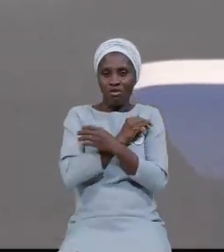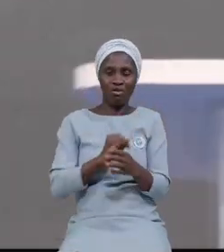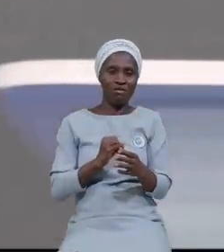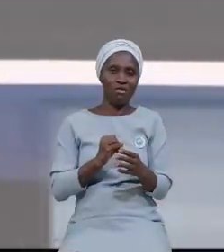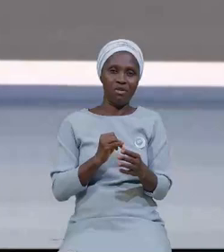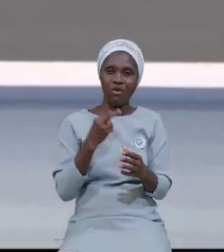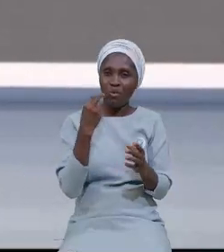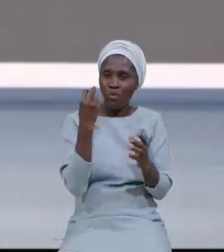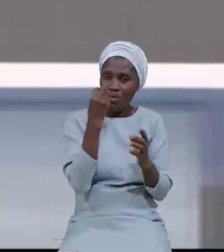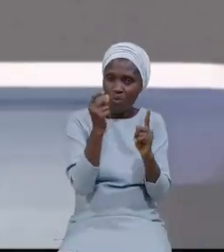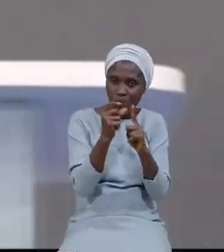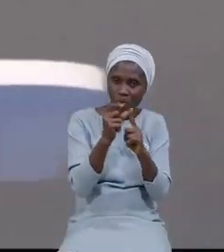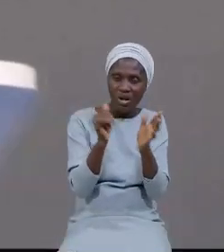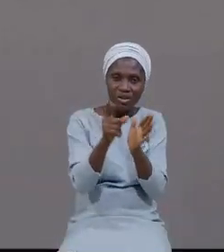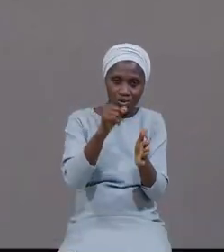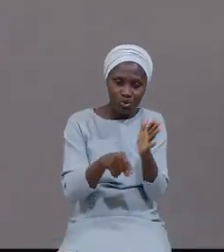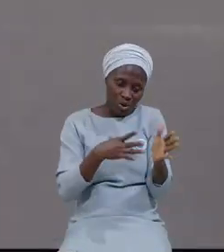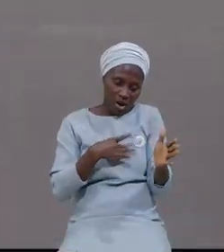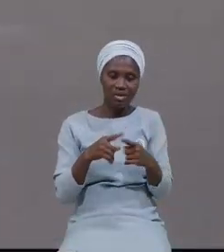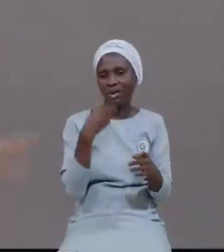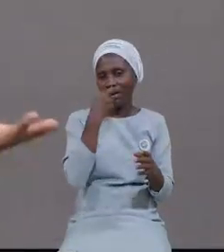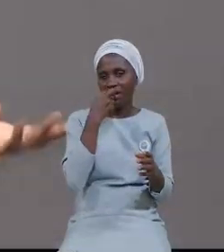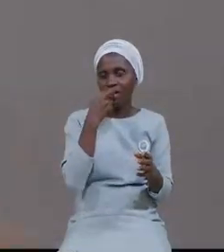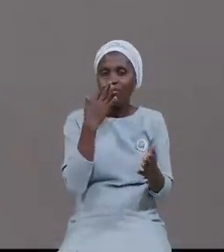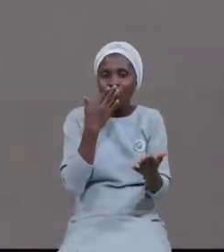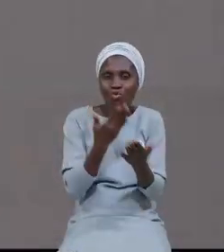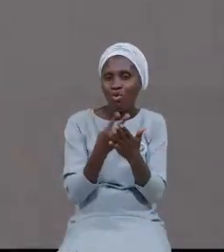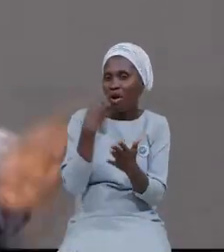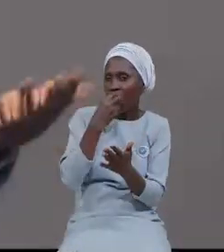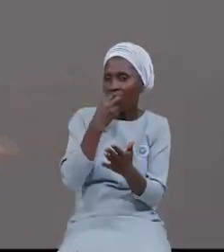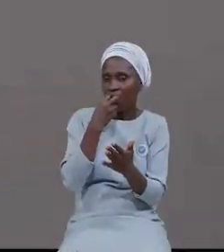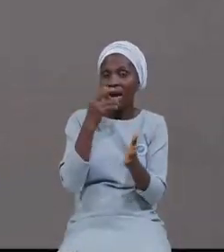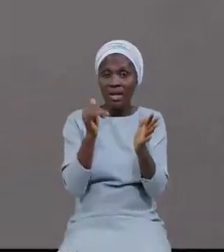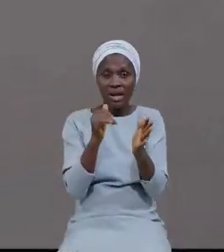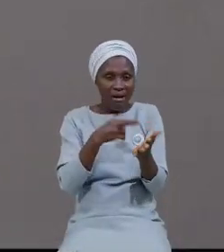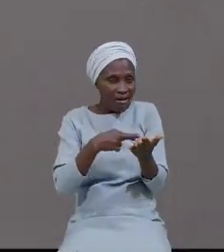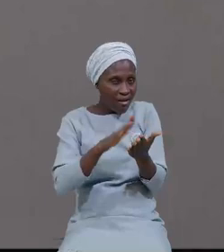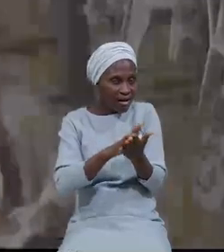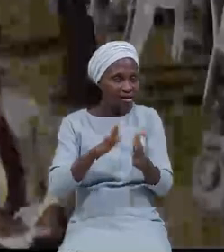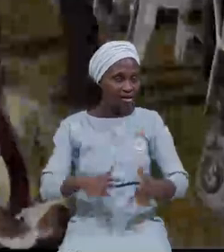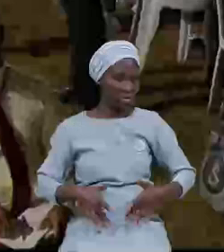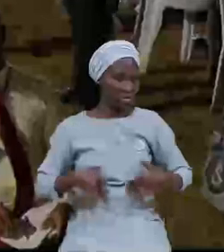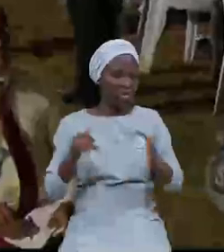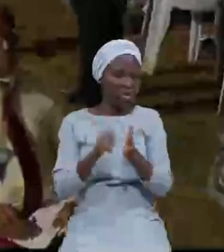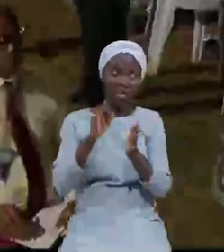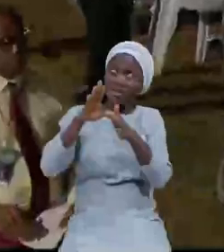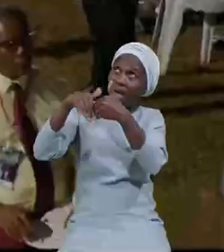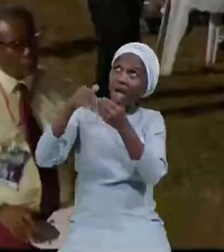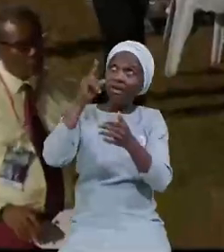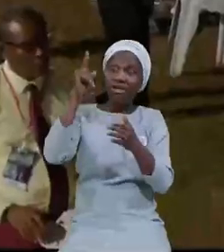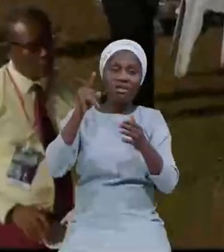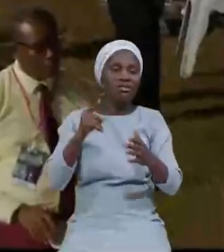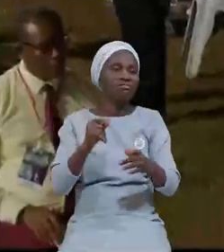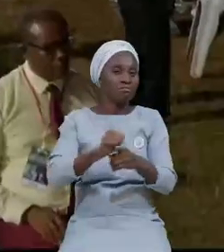aimant les paroles aimables sont les bonnes paroles qu'il déclarai la vie de justice c'est ce qu'il